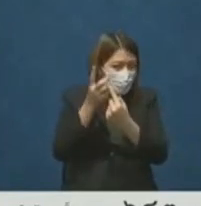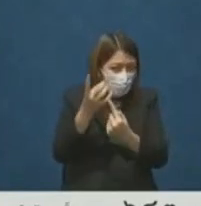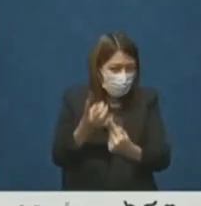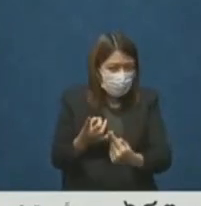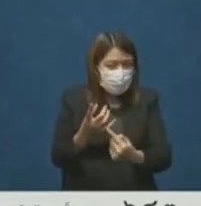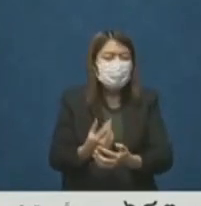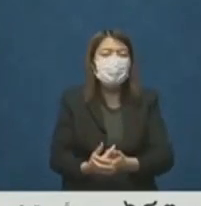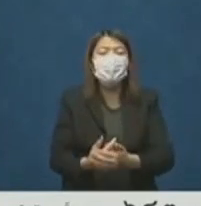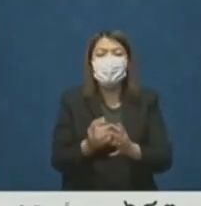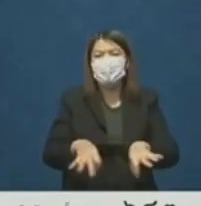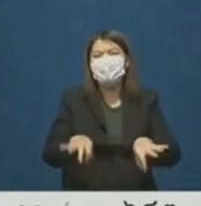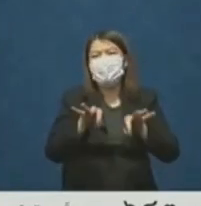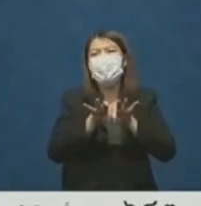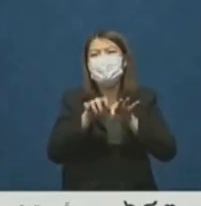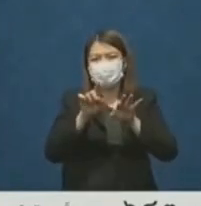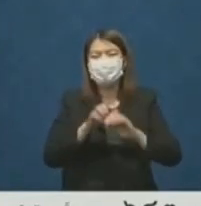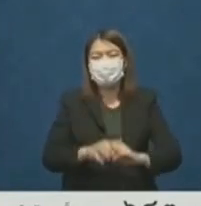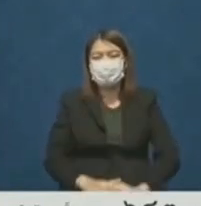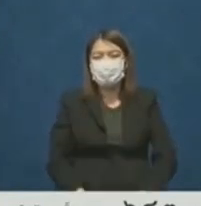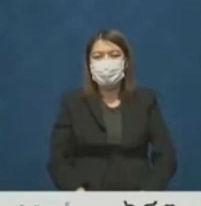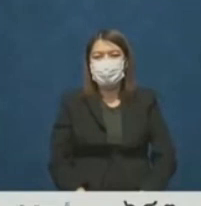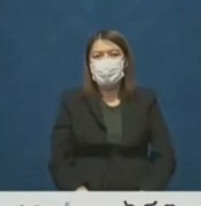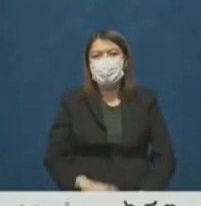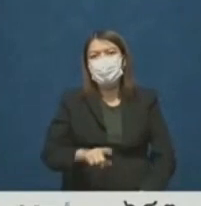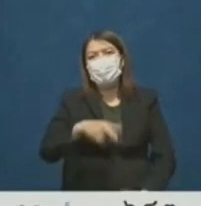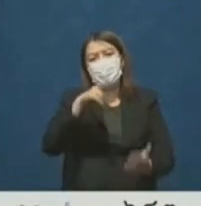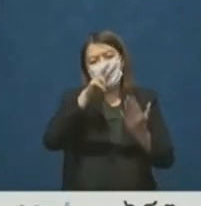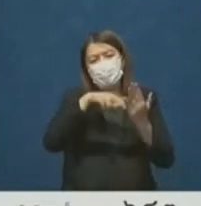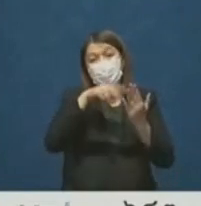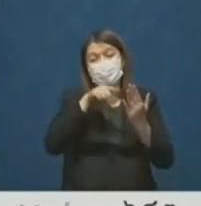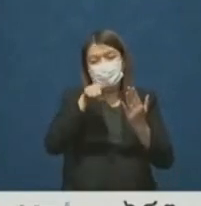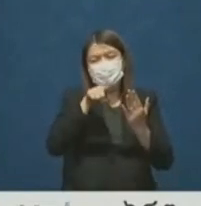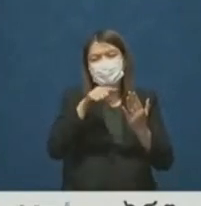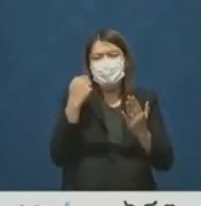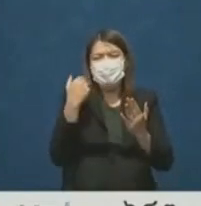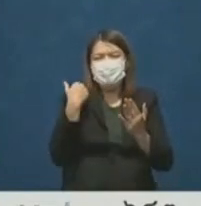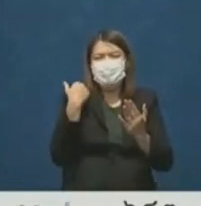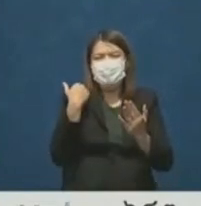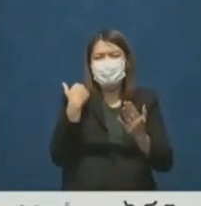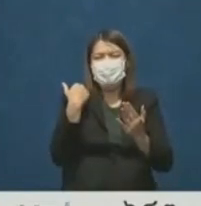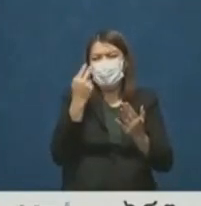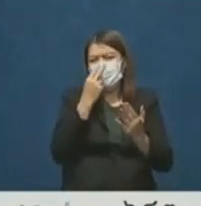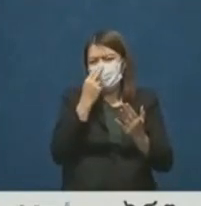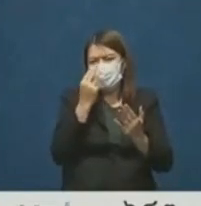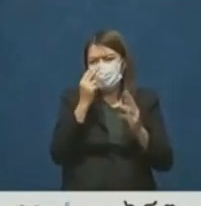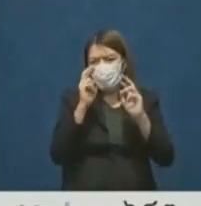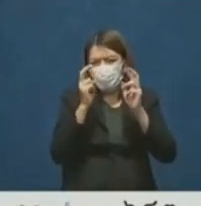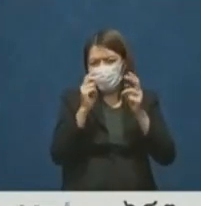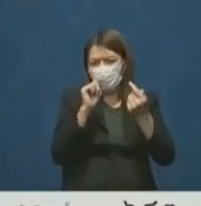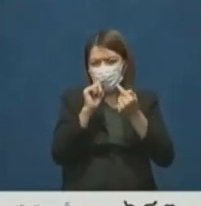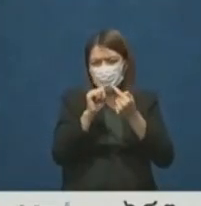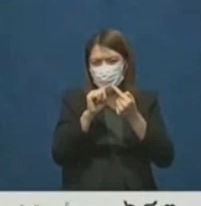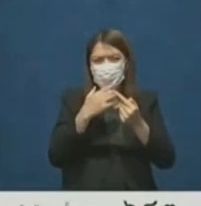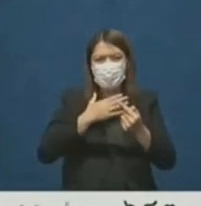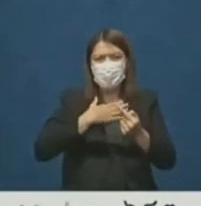ประสงค์อะไรอันนี้เป็นเรื่องสำคัญเพราะว่าที่ผมอ่านให้ท่านประธานทราบเนี่ยบางเรื่องมันไปปรากฏอยู่